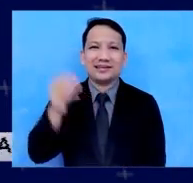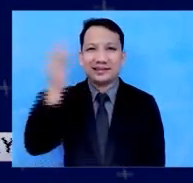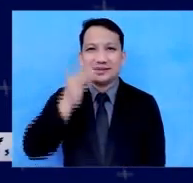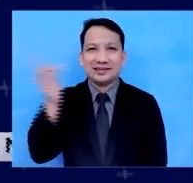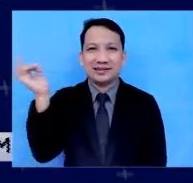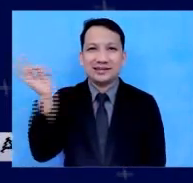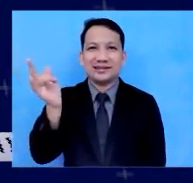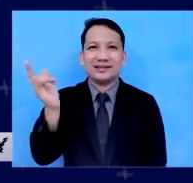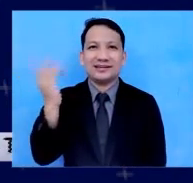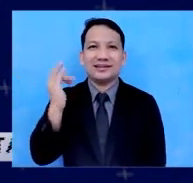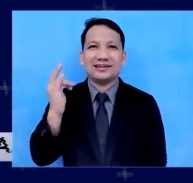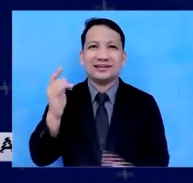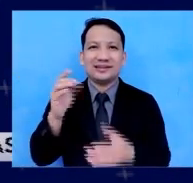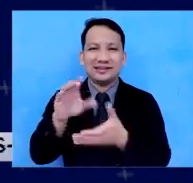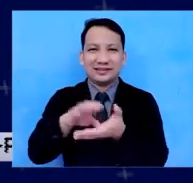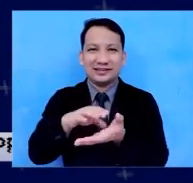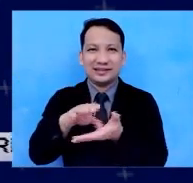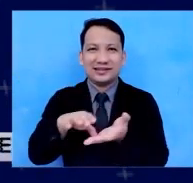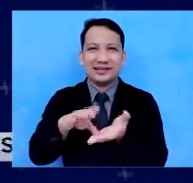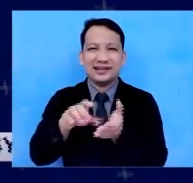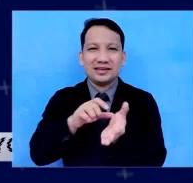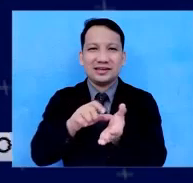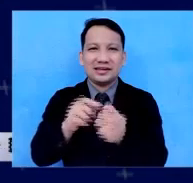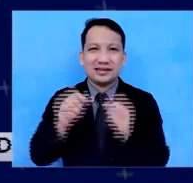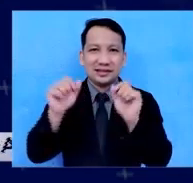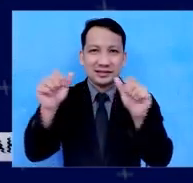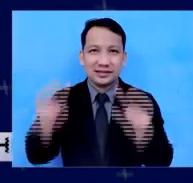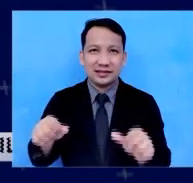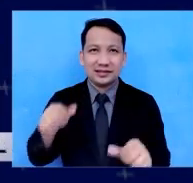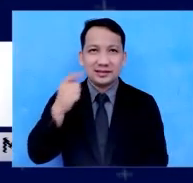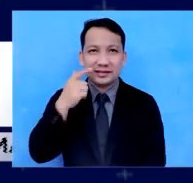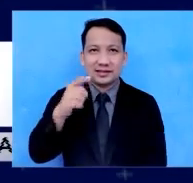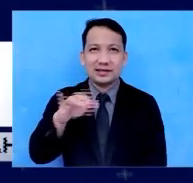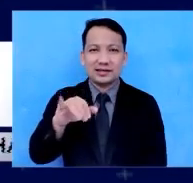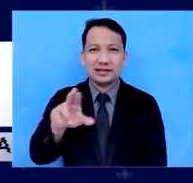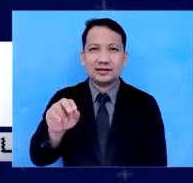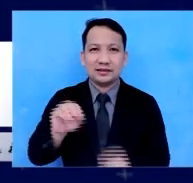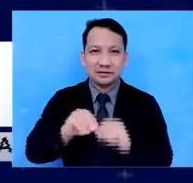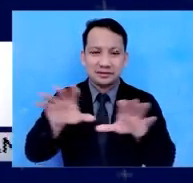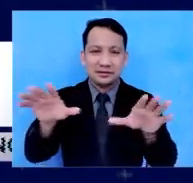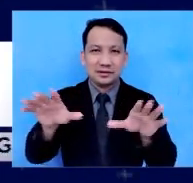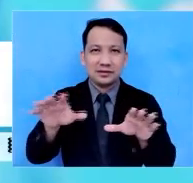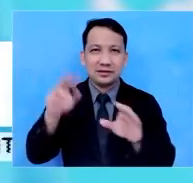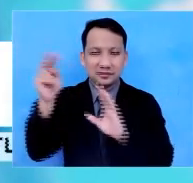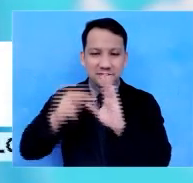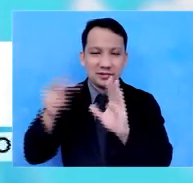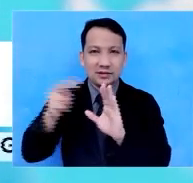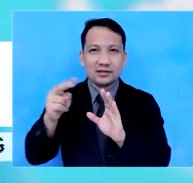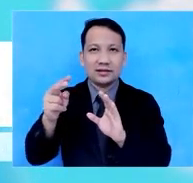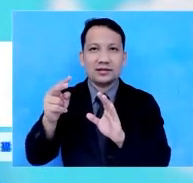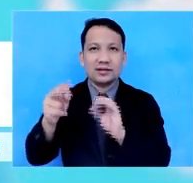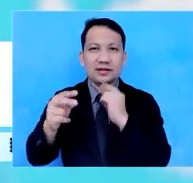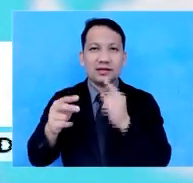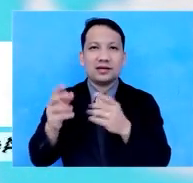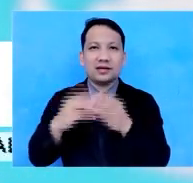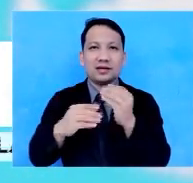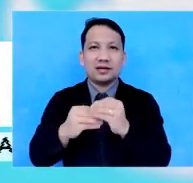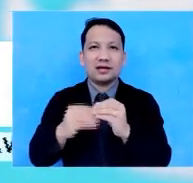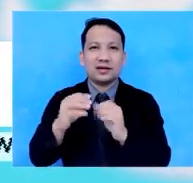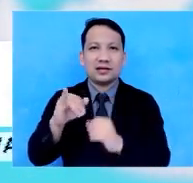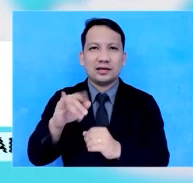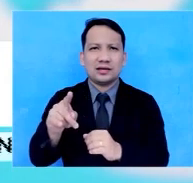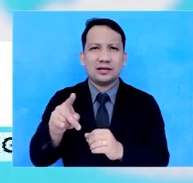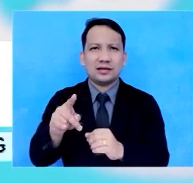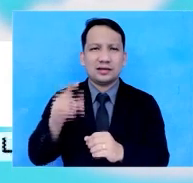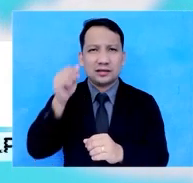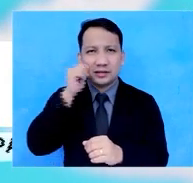na cake. Matapos i-upload ni Daddy Barreto, mabilis na kumalat ang video online. Agad nag-trending ang Alex